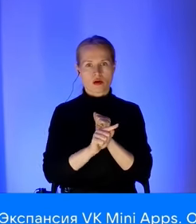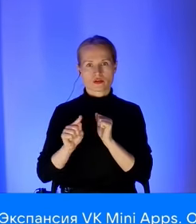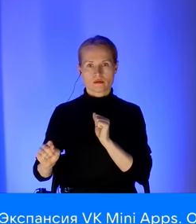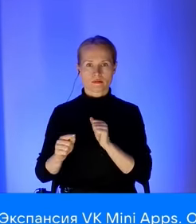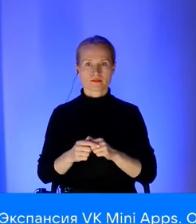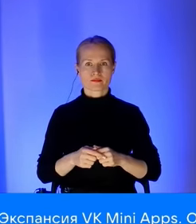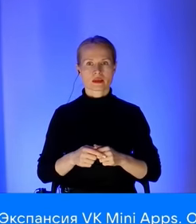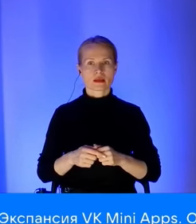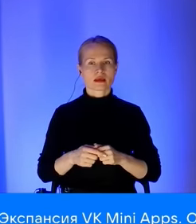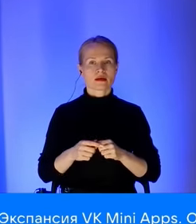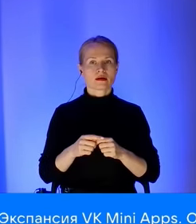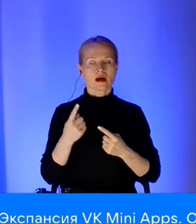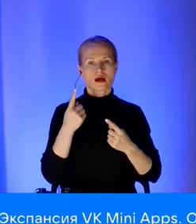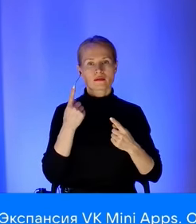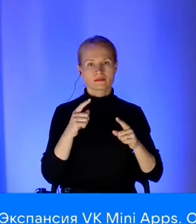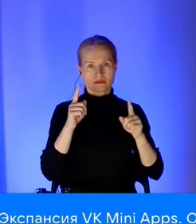Development layer.